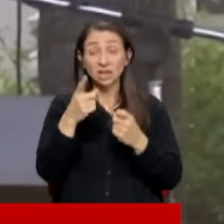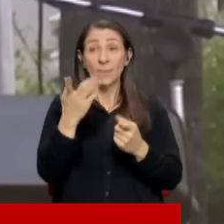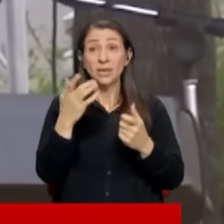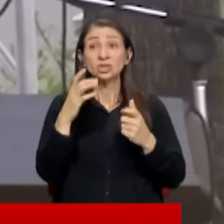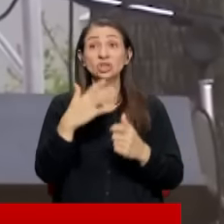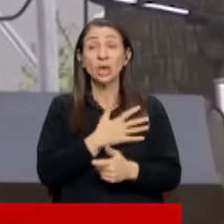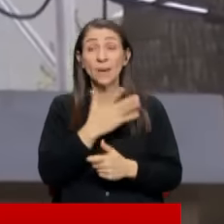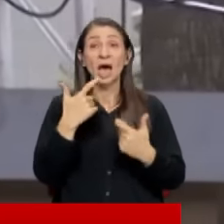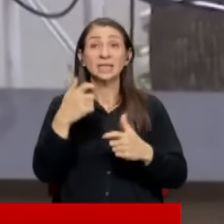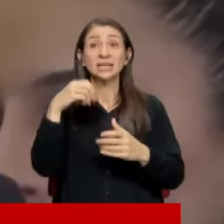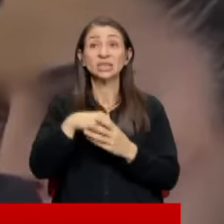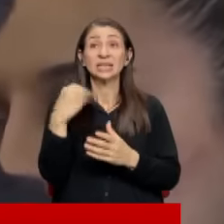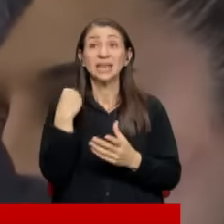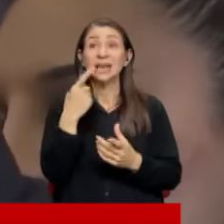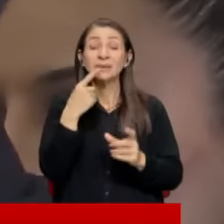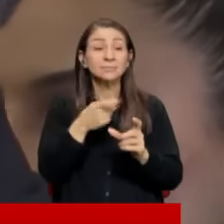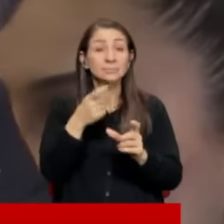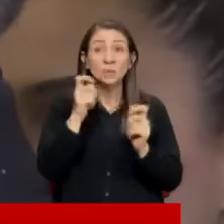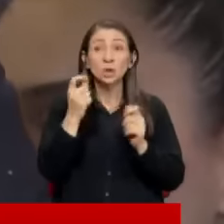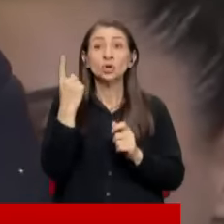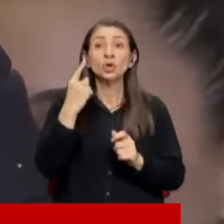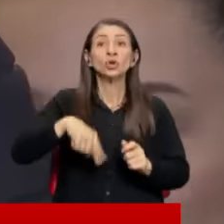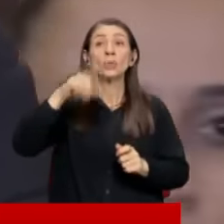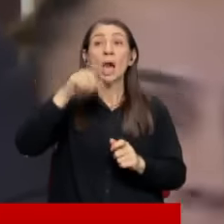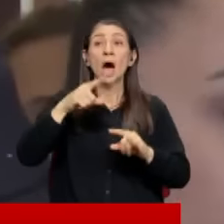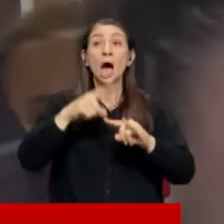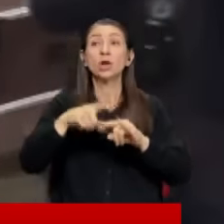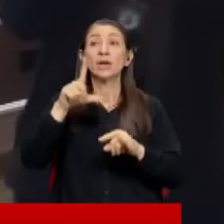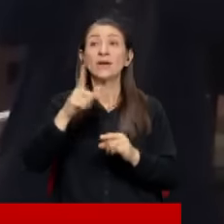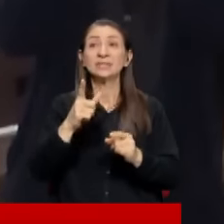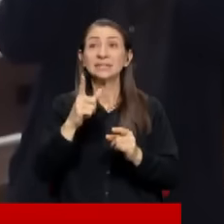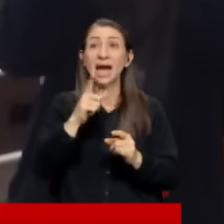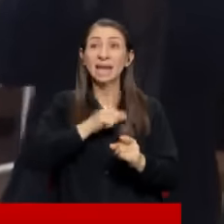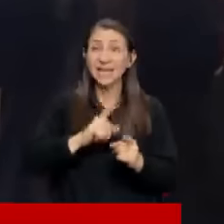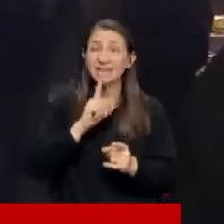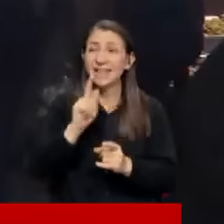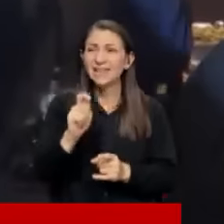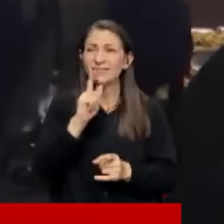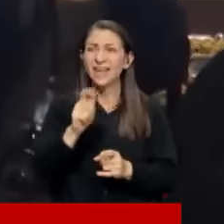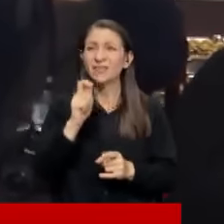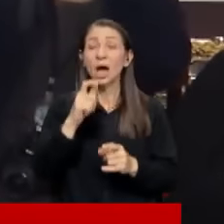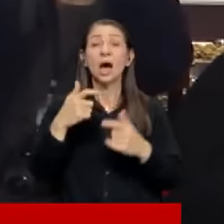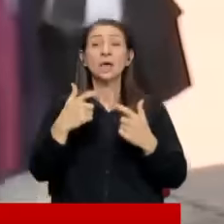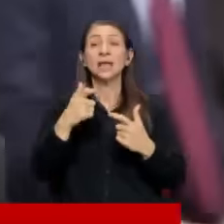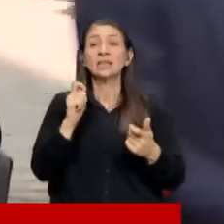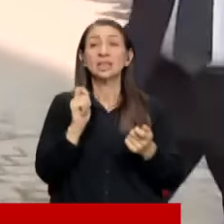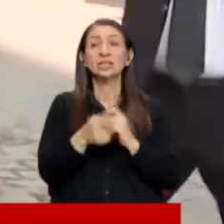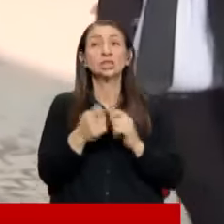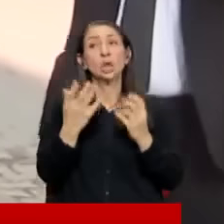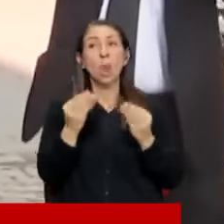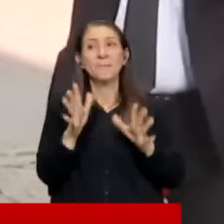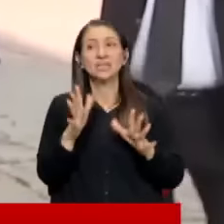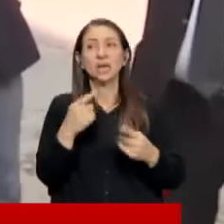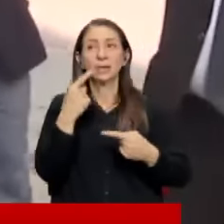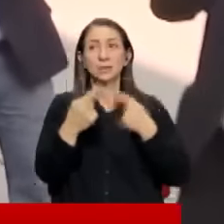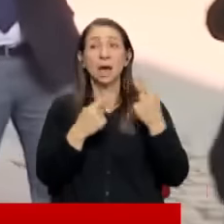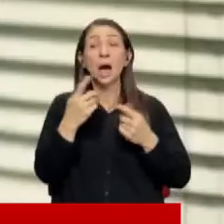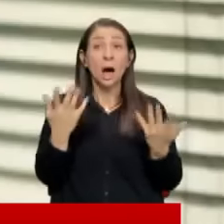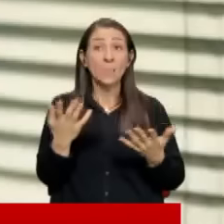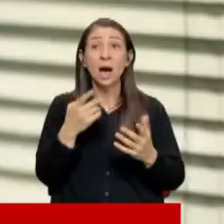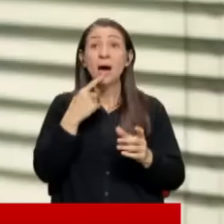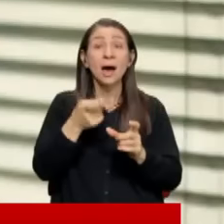CHP Hatay için yeni anket yaptırdı. Dün gün boyu Haluk Levent'e götürülen adaylık teklifi sonrası Hatay'da değişiklik olabileceği konuşuldu.